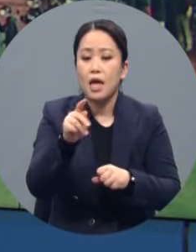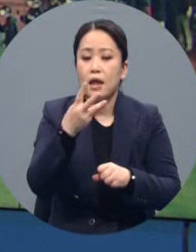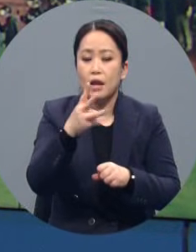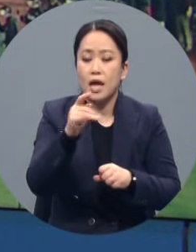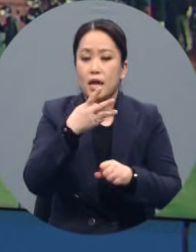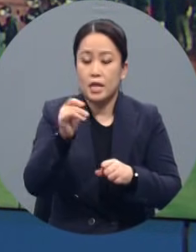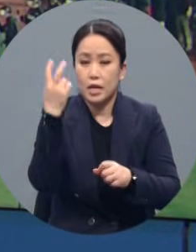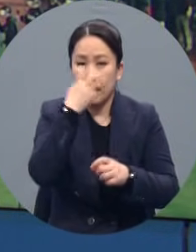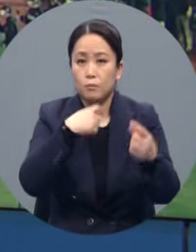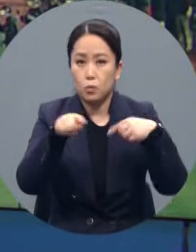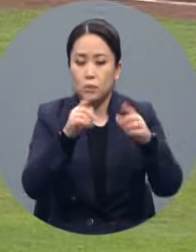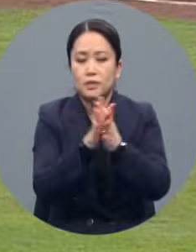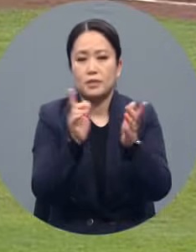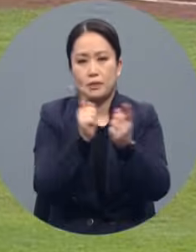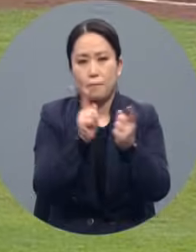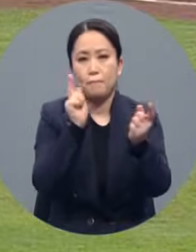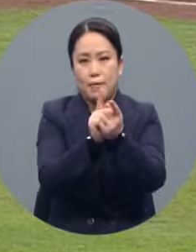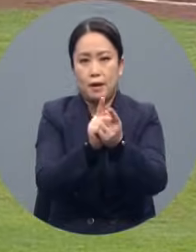만나봤습니다.